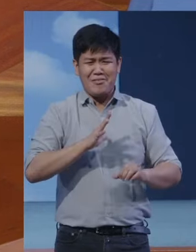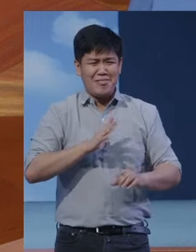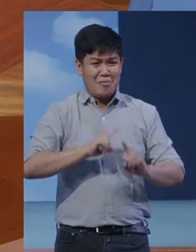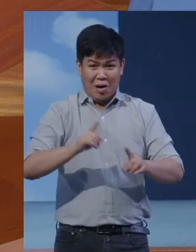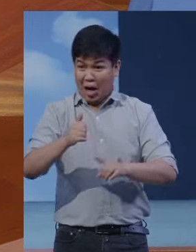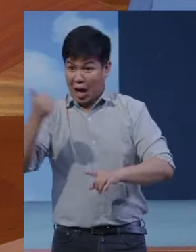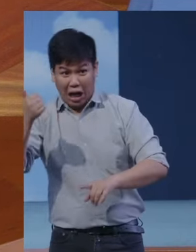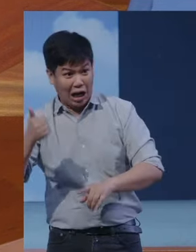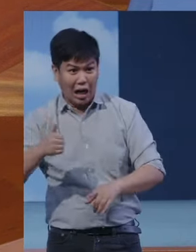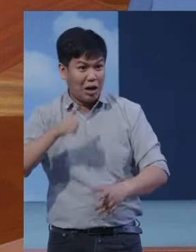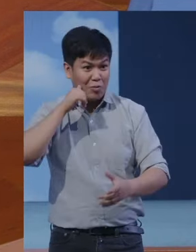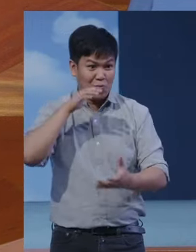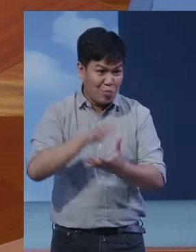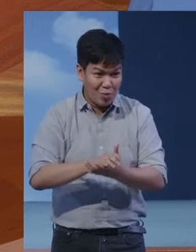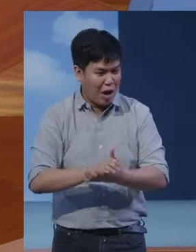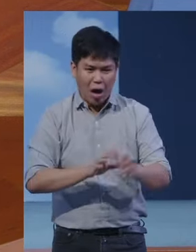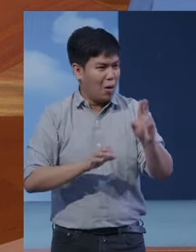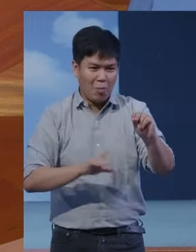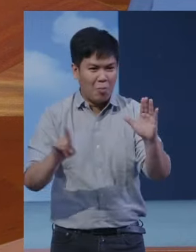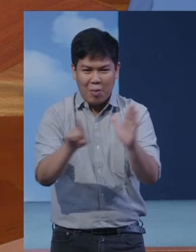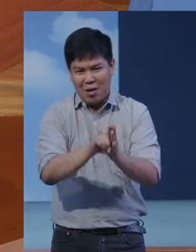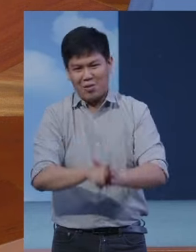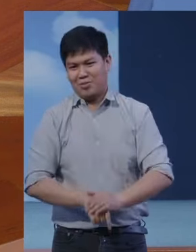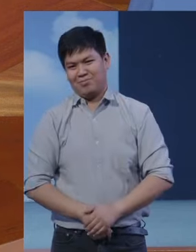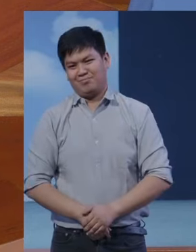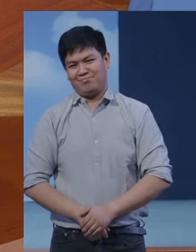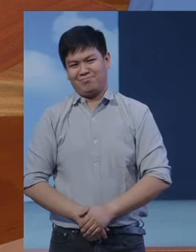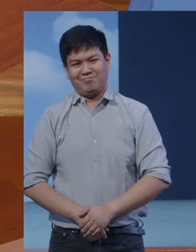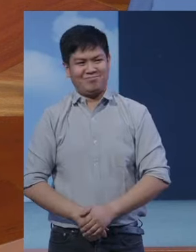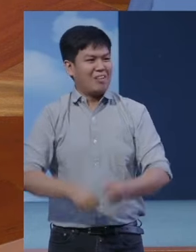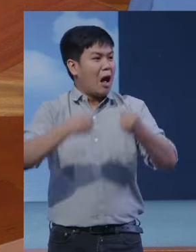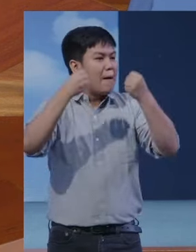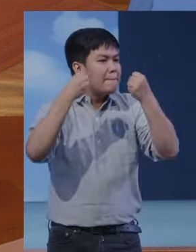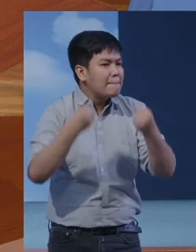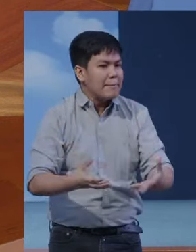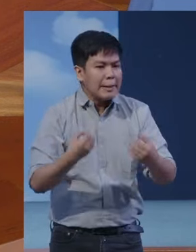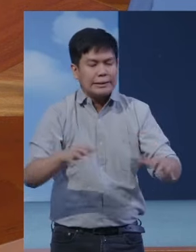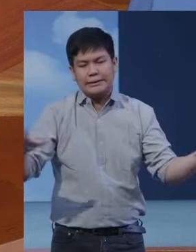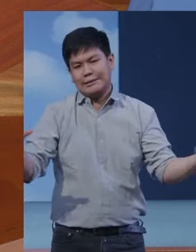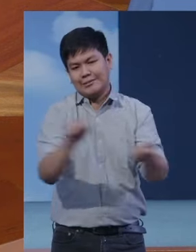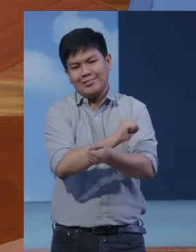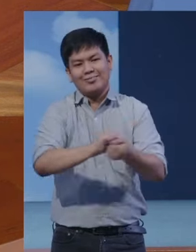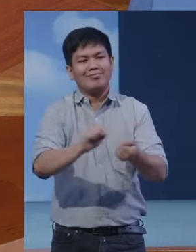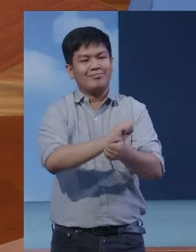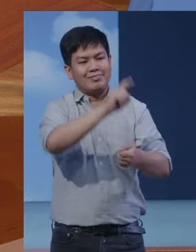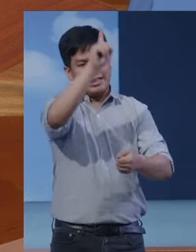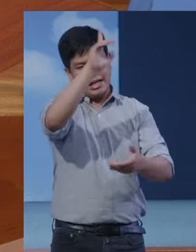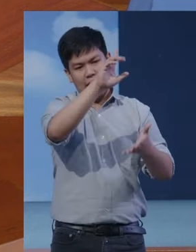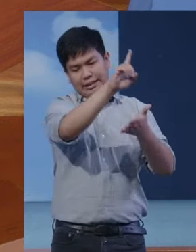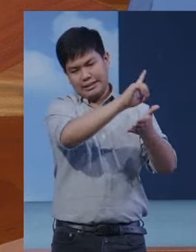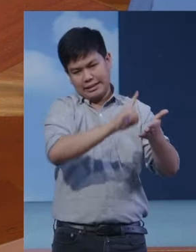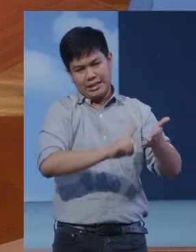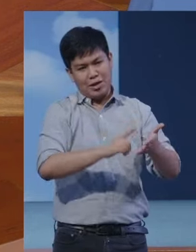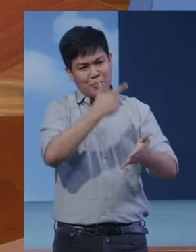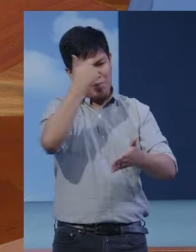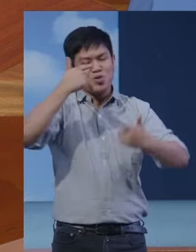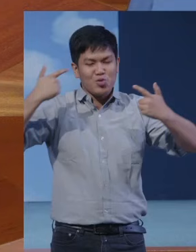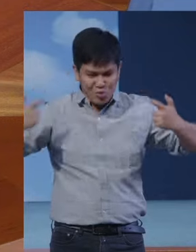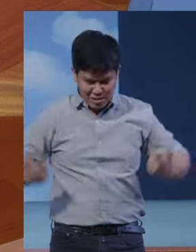iba napakarami po sumisira ng disenyong yan dahil sa ating pagiging